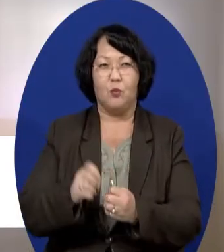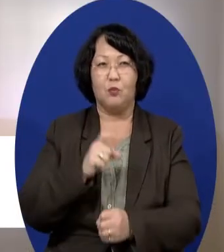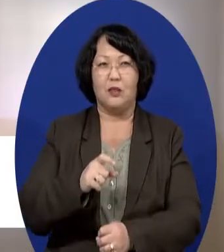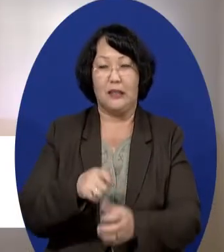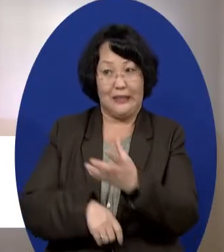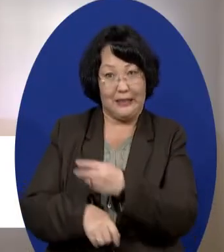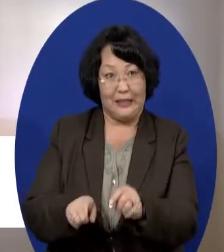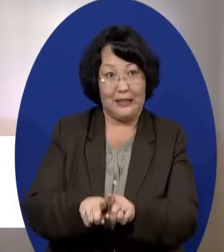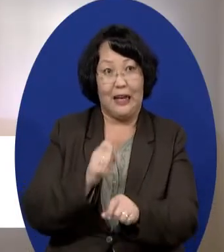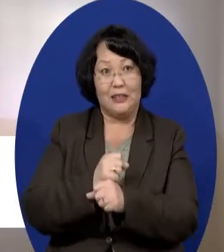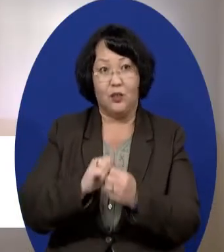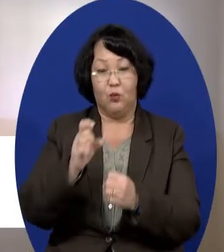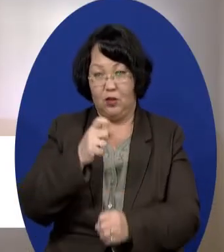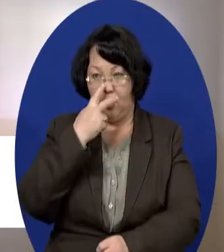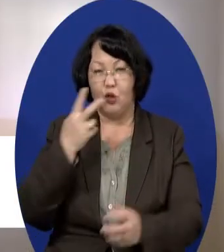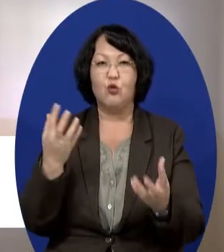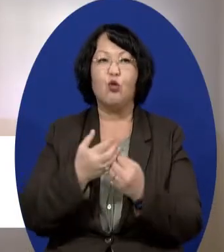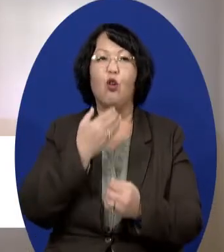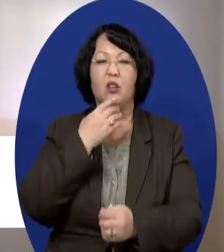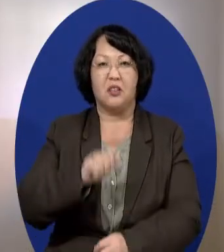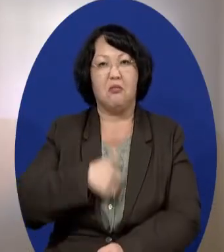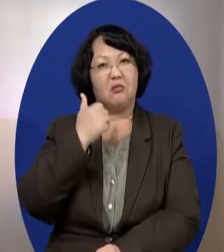ажиллах хүн цөөн байдаг гэж оршин суугчид ярьж байлаа.